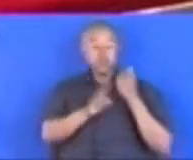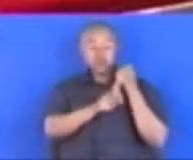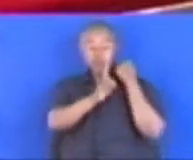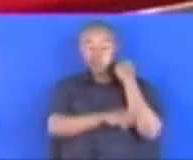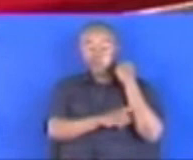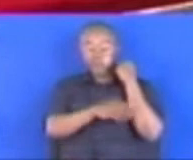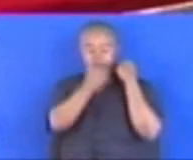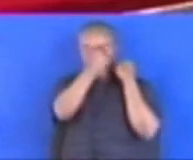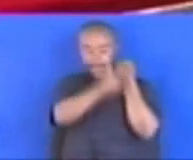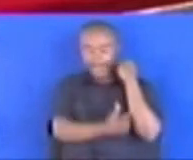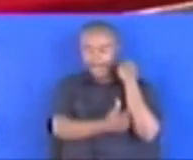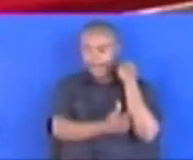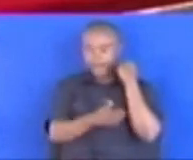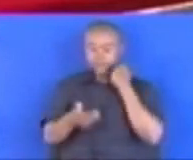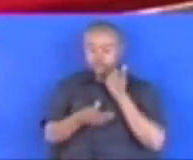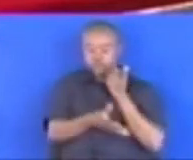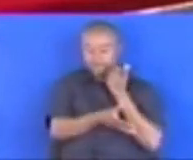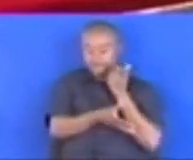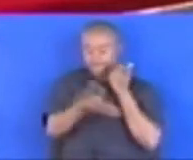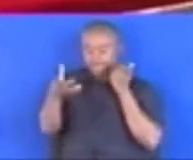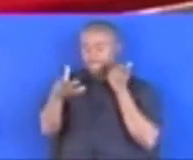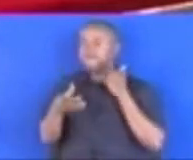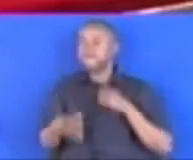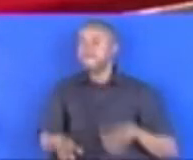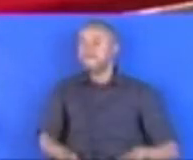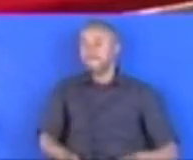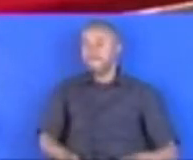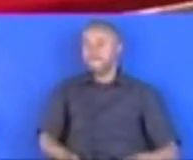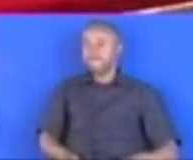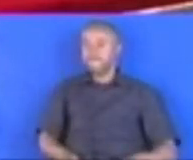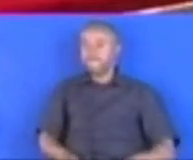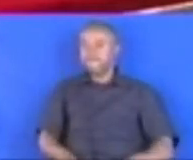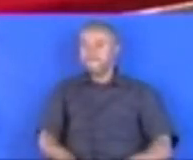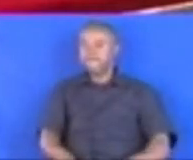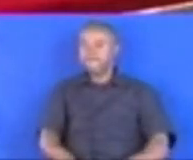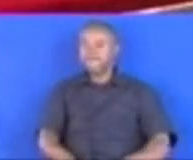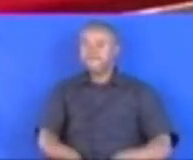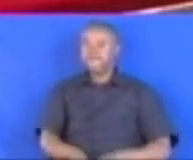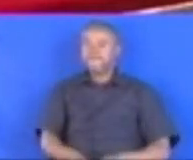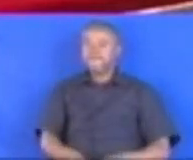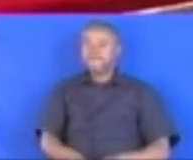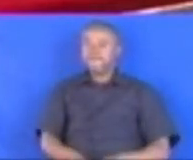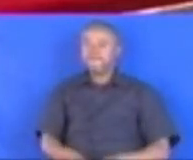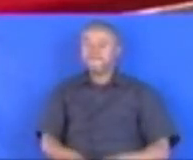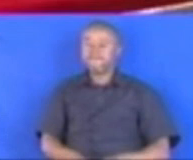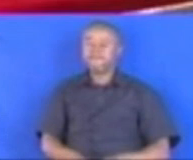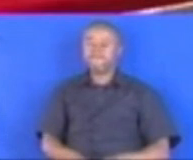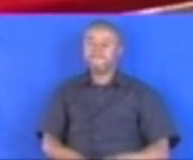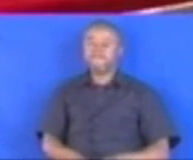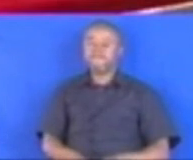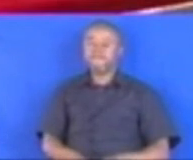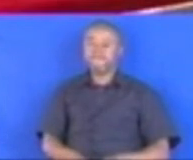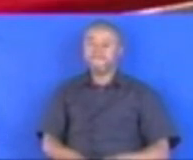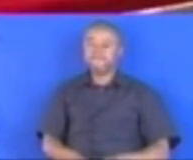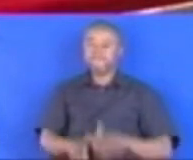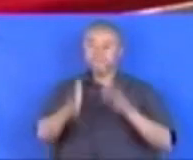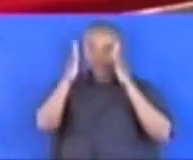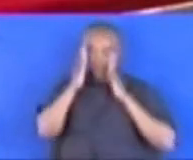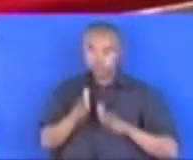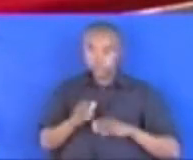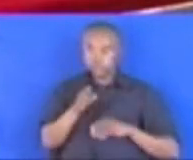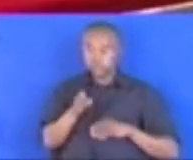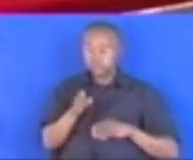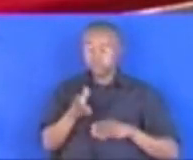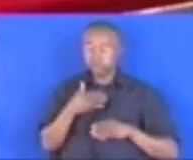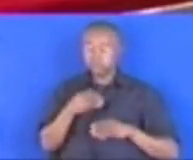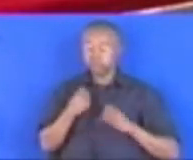pindi mama anapokabiliwa na uzazi pingamizi. Mheshimiwa Naibu Spika, tumedhamiria kuimarisha huduma za